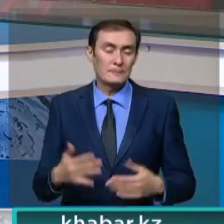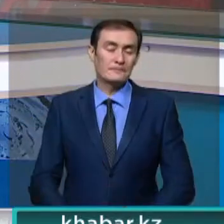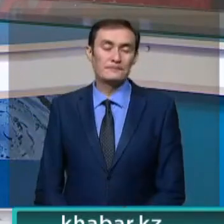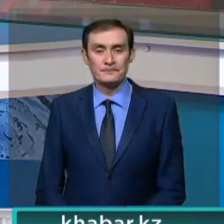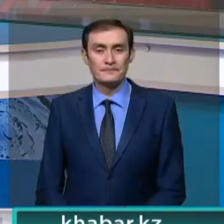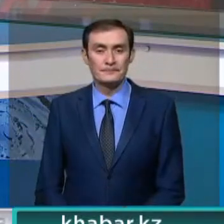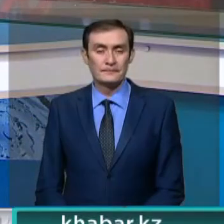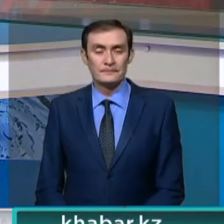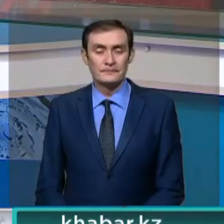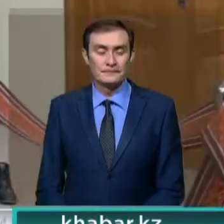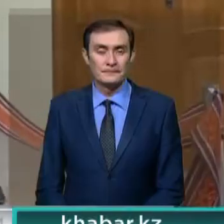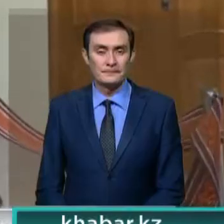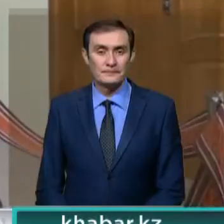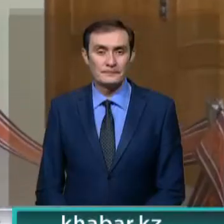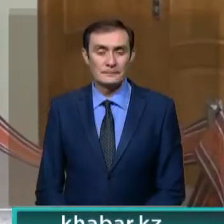подробностями.